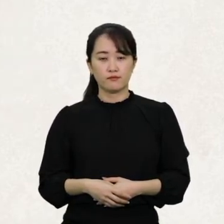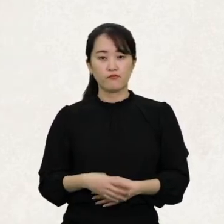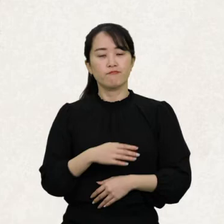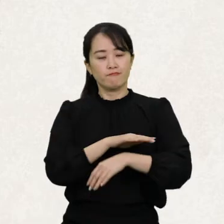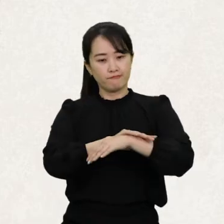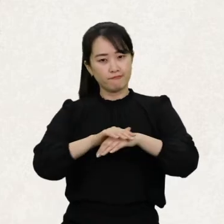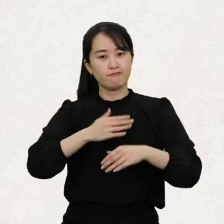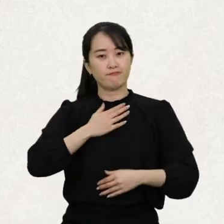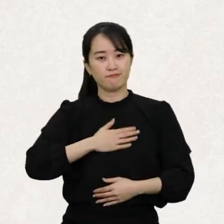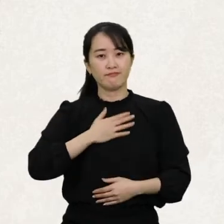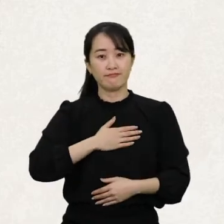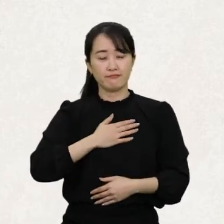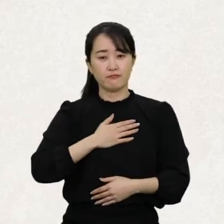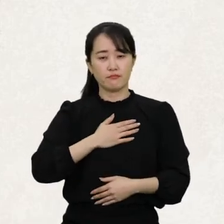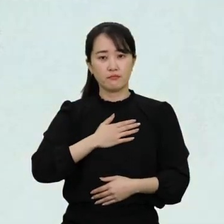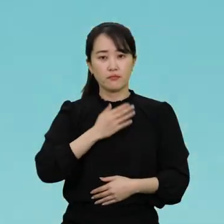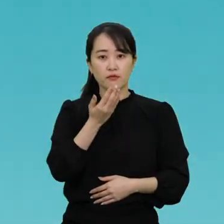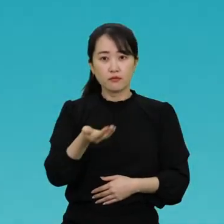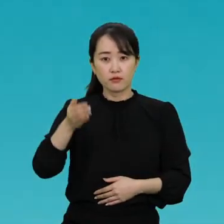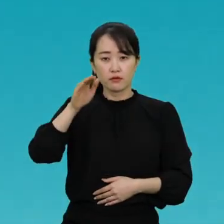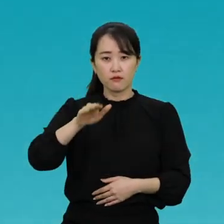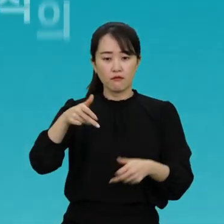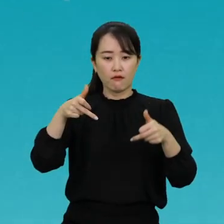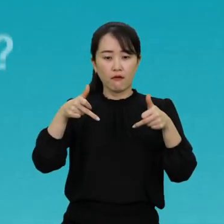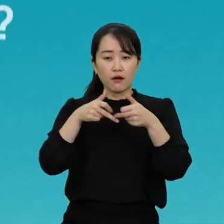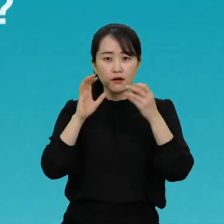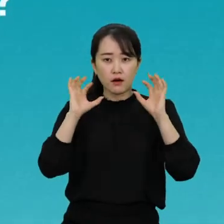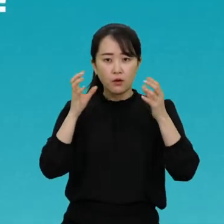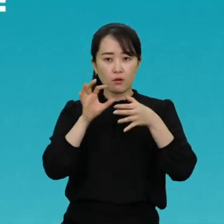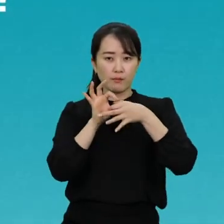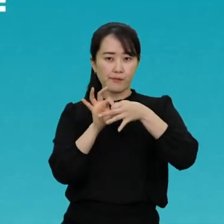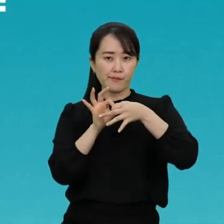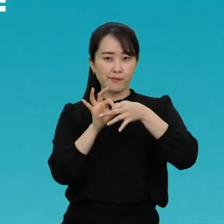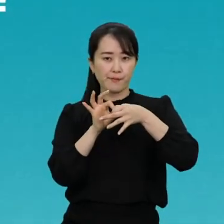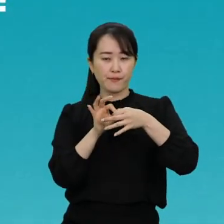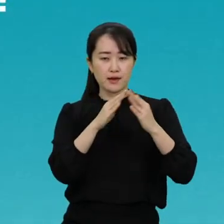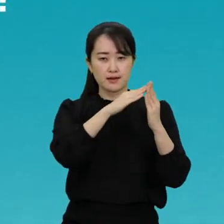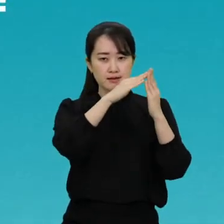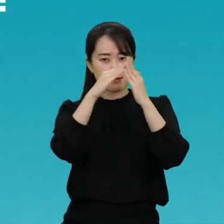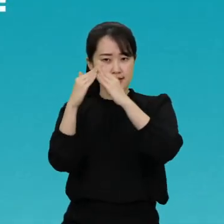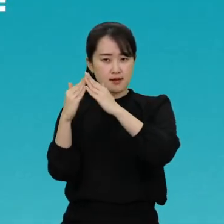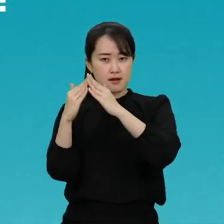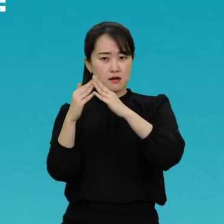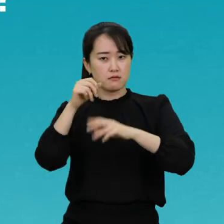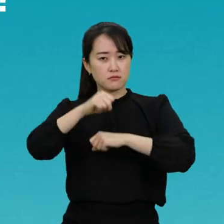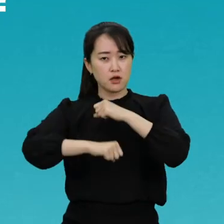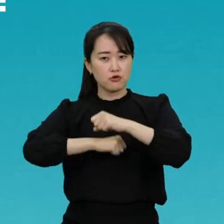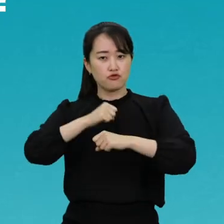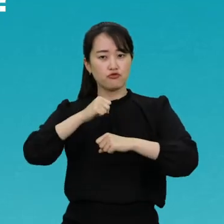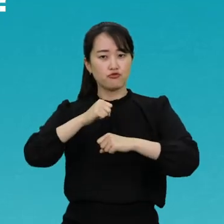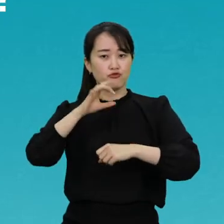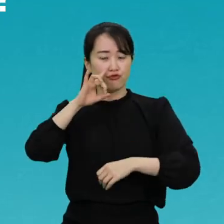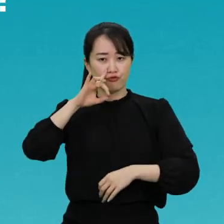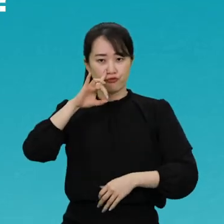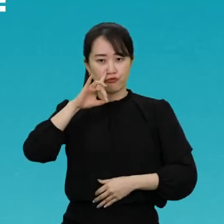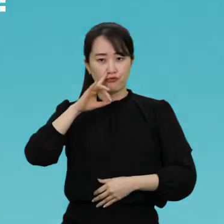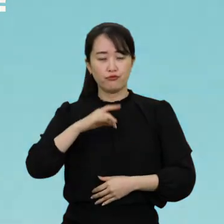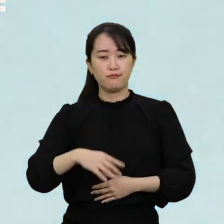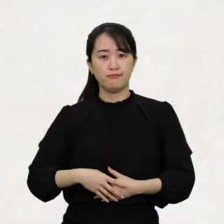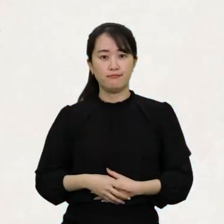잘 알겠습니다. 그런데요, 장애 아동과 관련한 이주 및 국적의 자유에 대한 내용도 궁금해요.